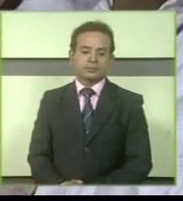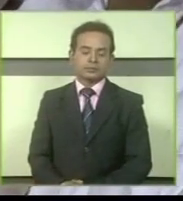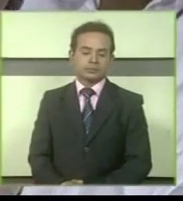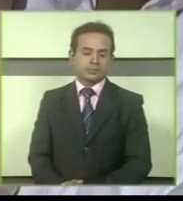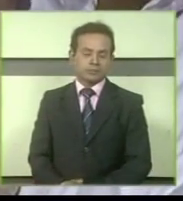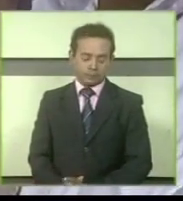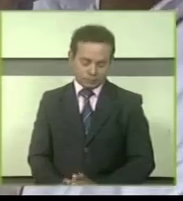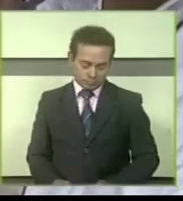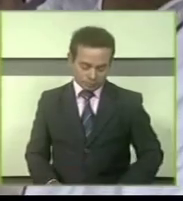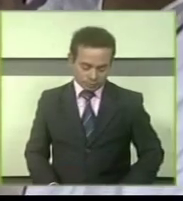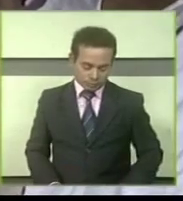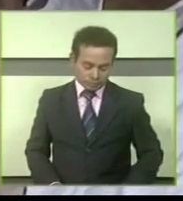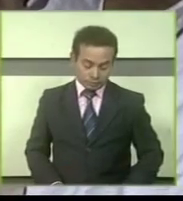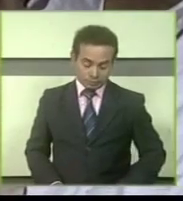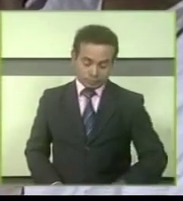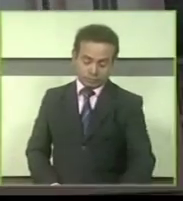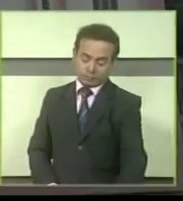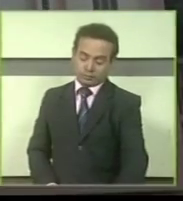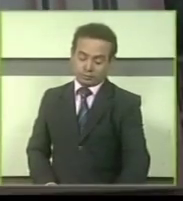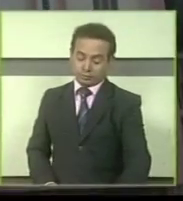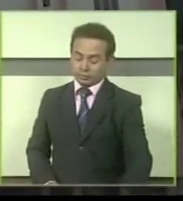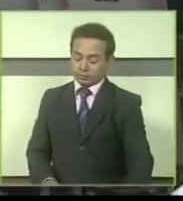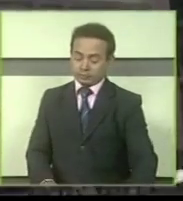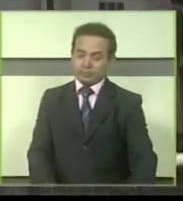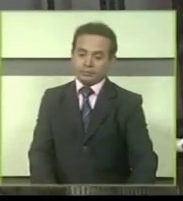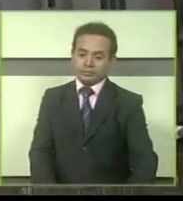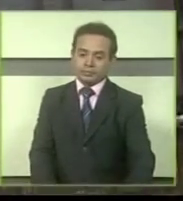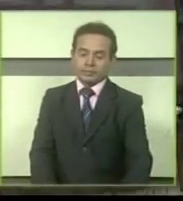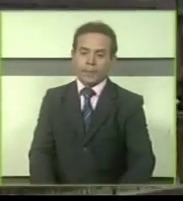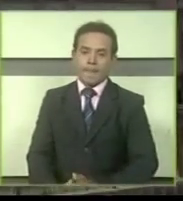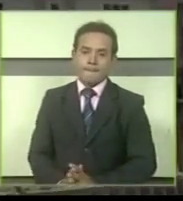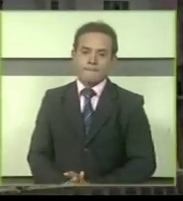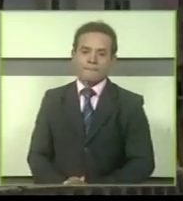চট্টগ্রাম থেকে ফিরে মোহাম্মদ মনিরুজ্জামান খান, বাংলাদেশ টেলিভিশন।